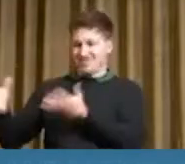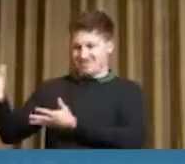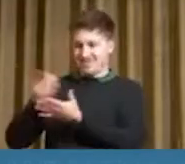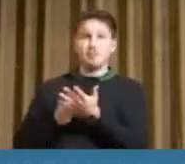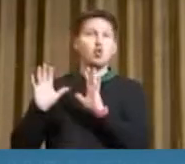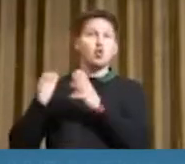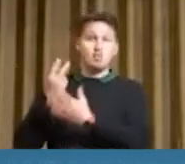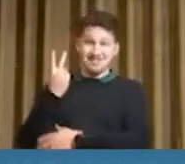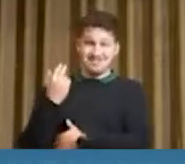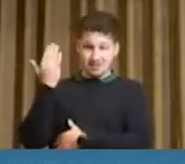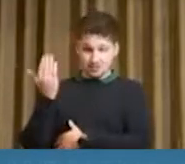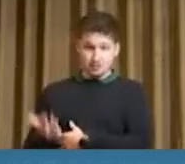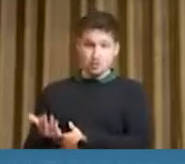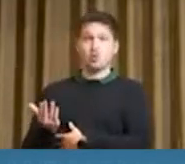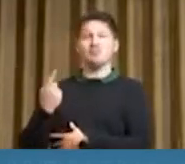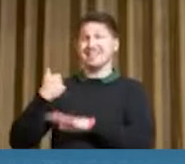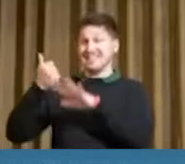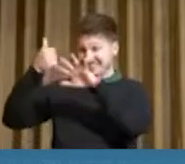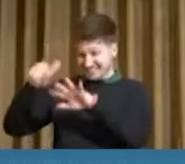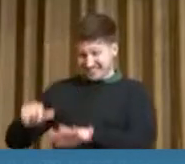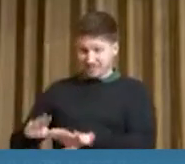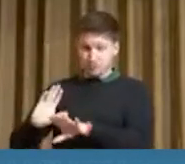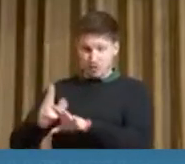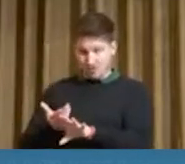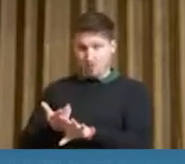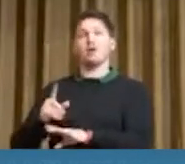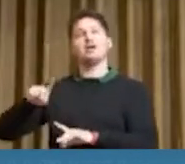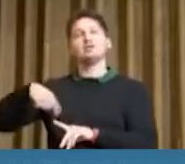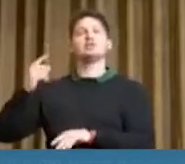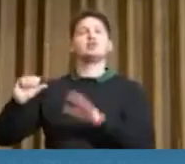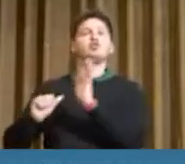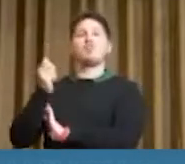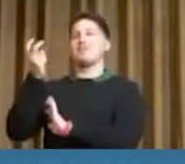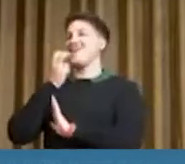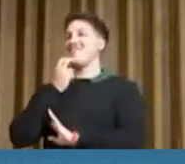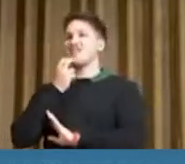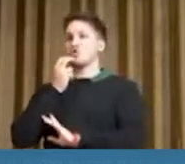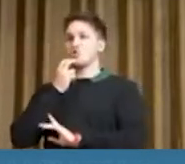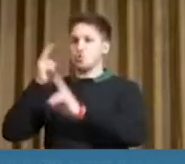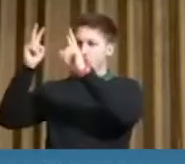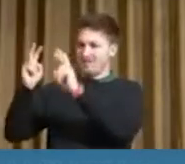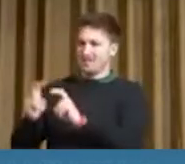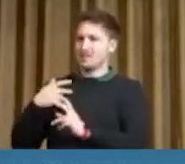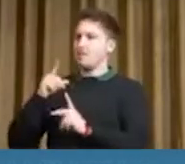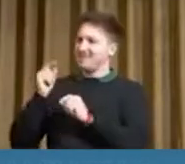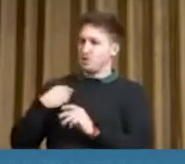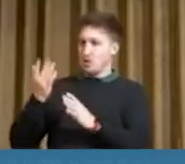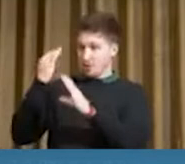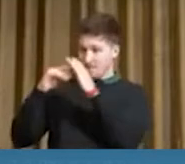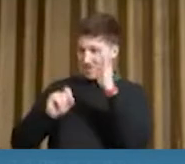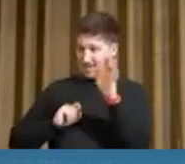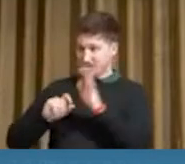werden dann nachverfolgt. Nach 6 Monaten mit einer elektronischen Visite, da bekommen die eine E-Mail zugesandt über